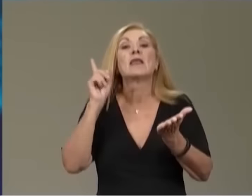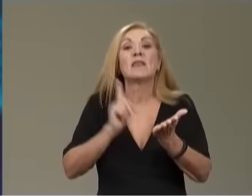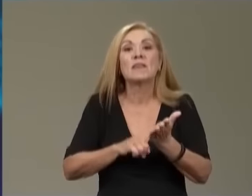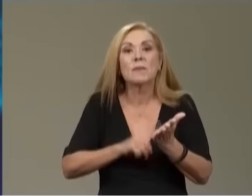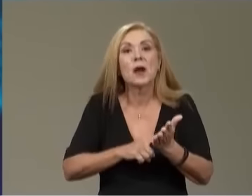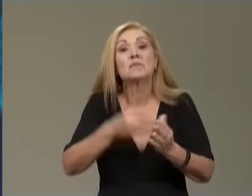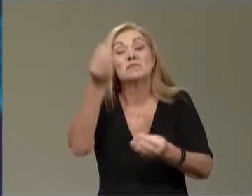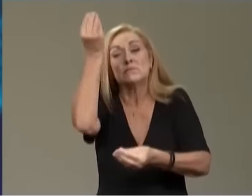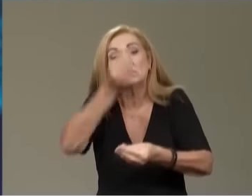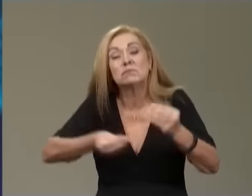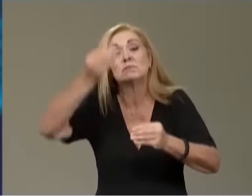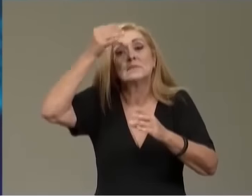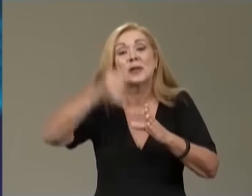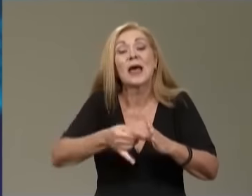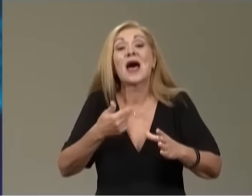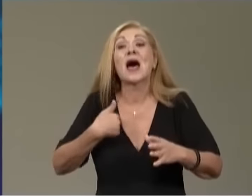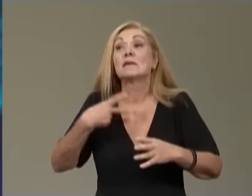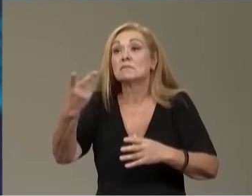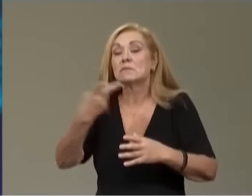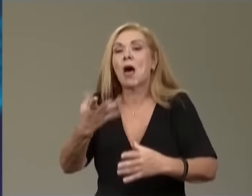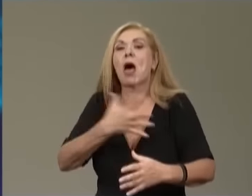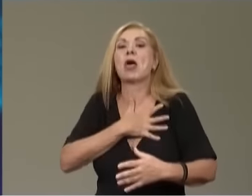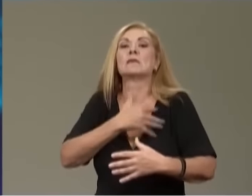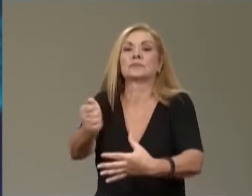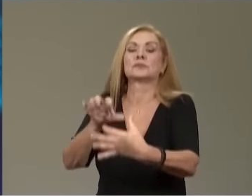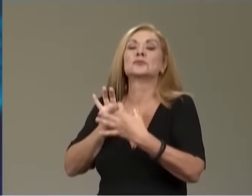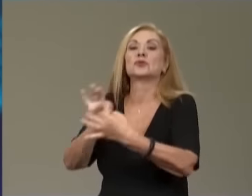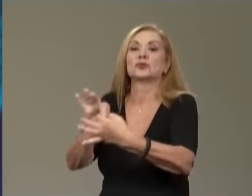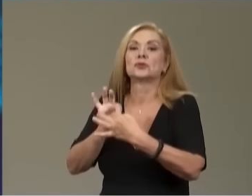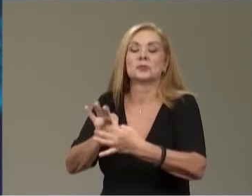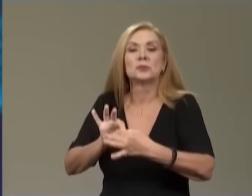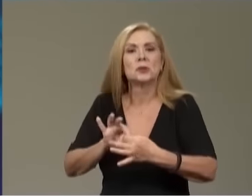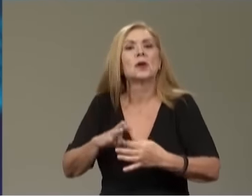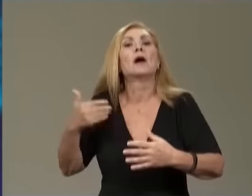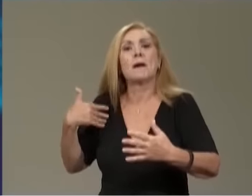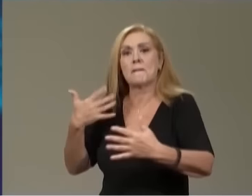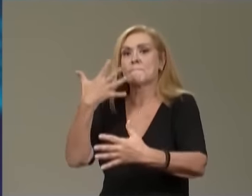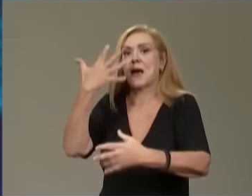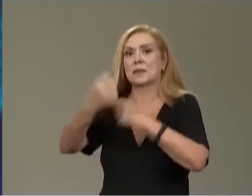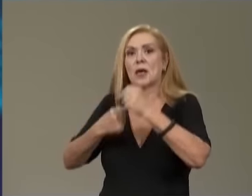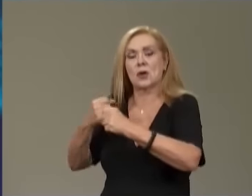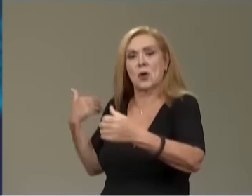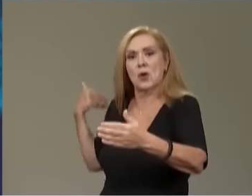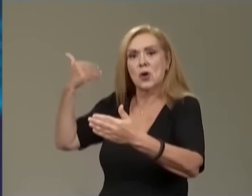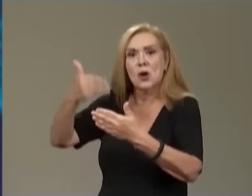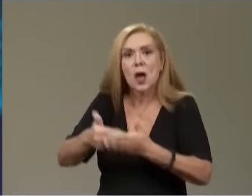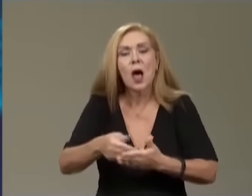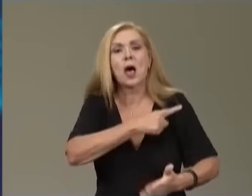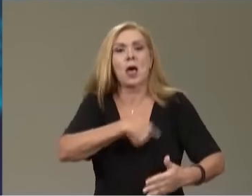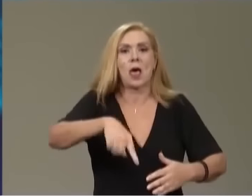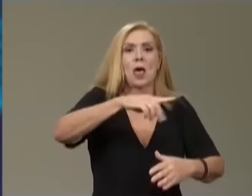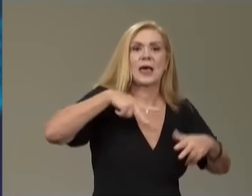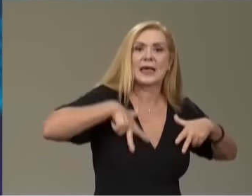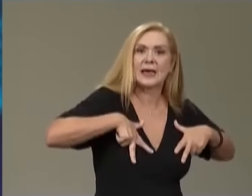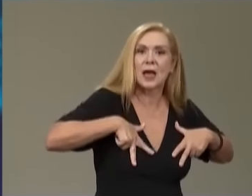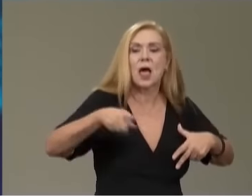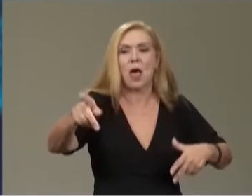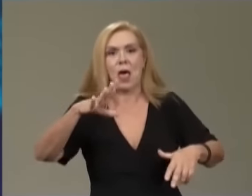περισσότερο η σχέση εμπιστοσύνης που έχει σφυριλατηθεί μεταξύ πολιτείας και πολιτών τα τελευταία